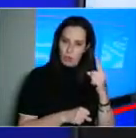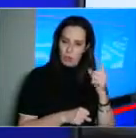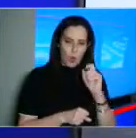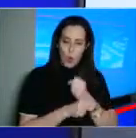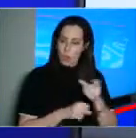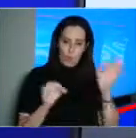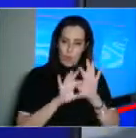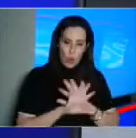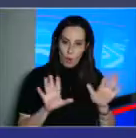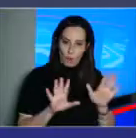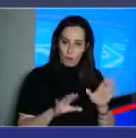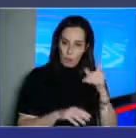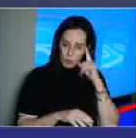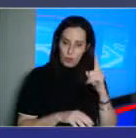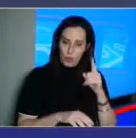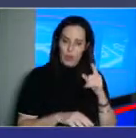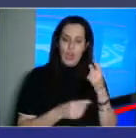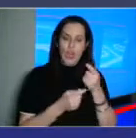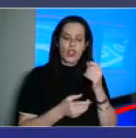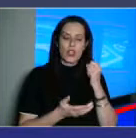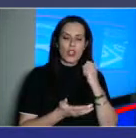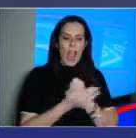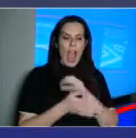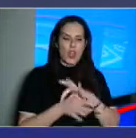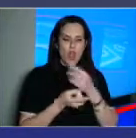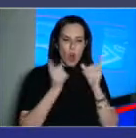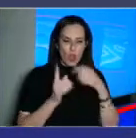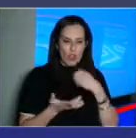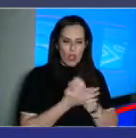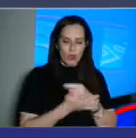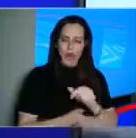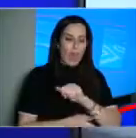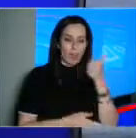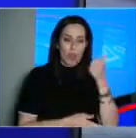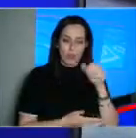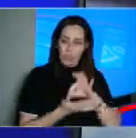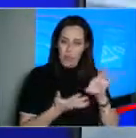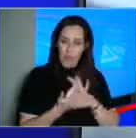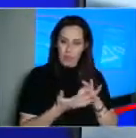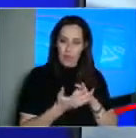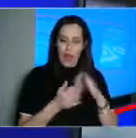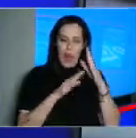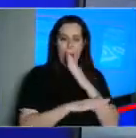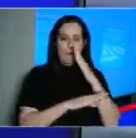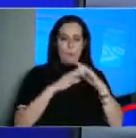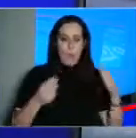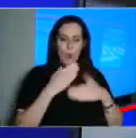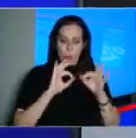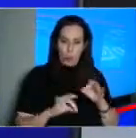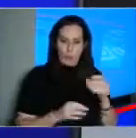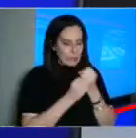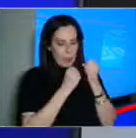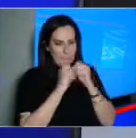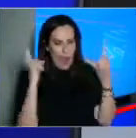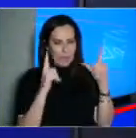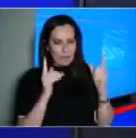כלום. ברור, בוא. אתה יודע שהדוקטורט שאני כותבת, הדוקטורט שלי, הוא הראשון שנכתב על המעברות. שזה מדהים. פרופר. זה, נכון, זה הזוי.